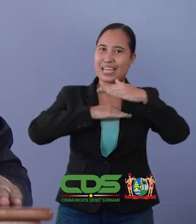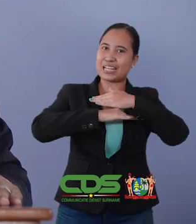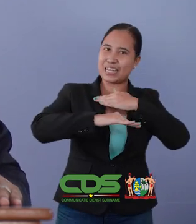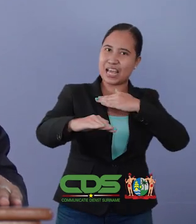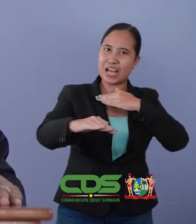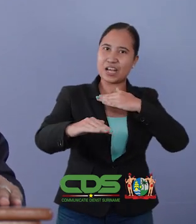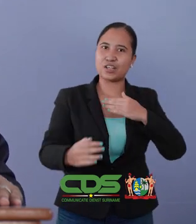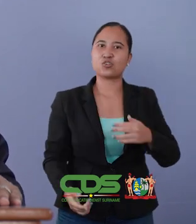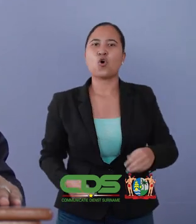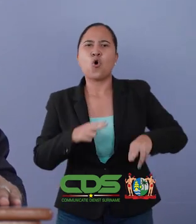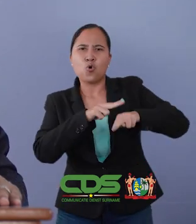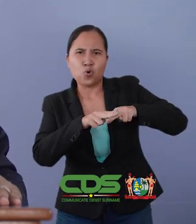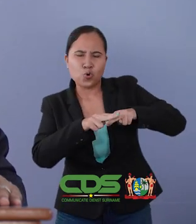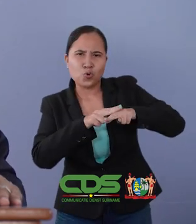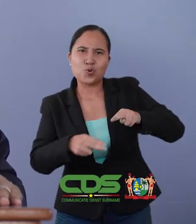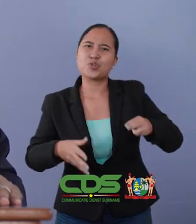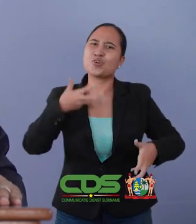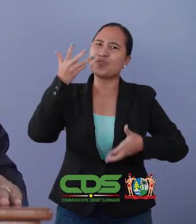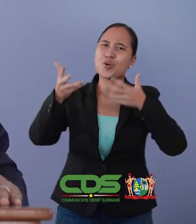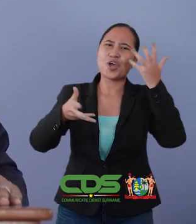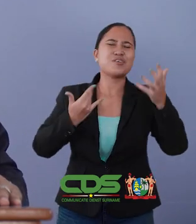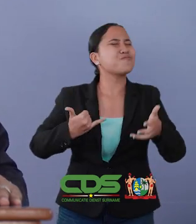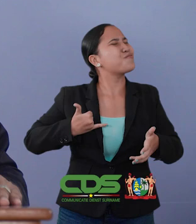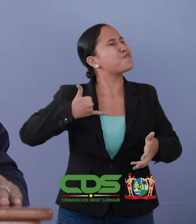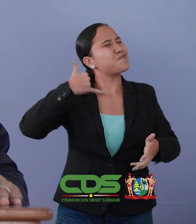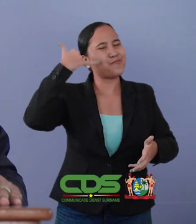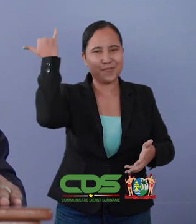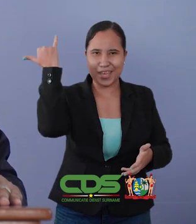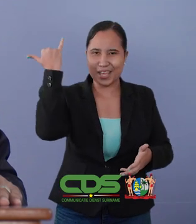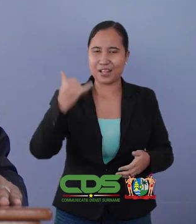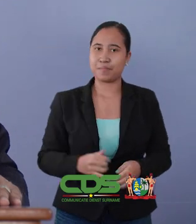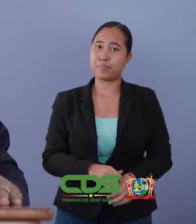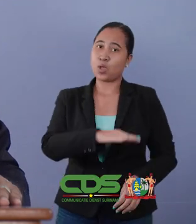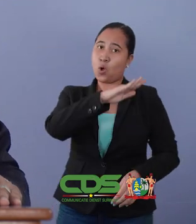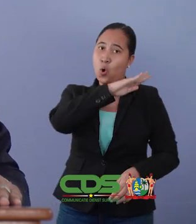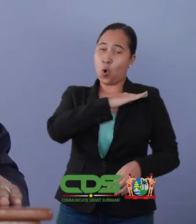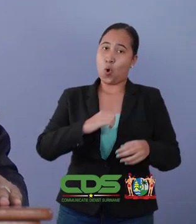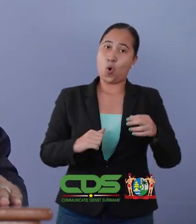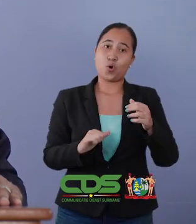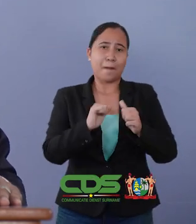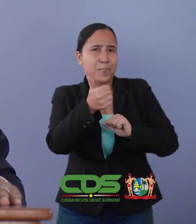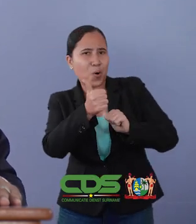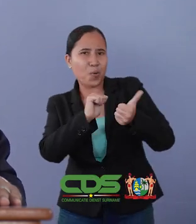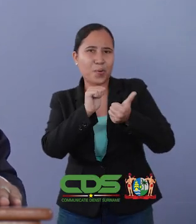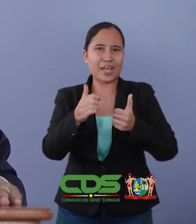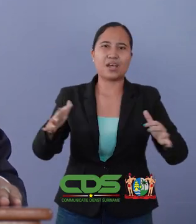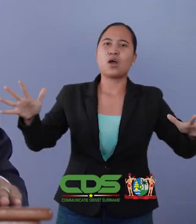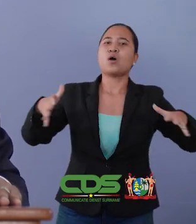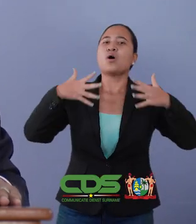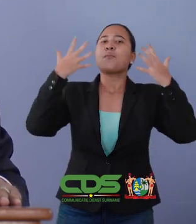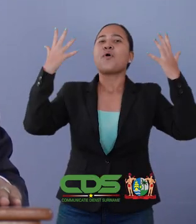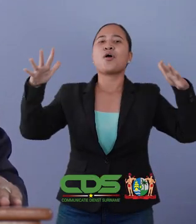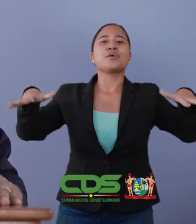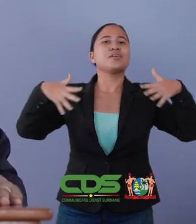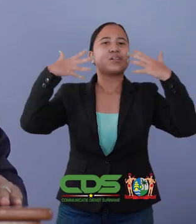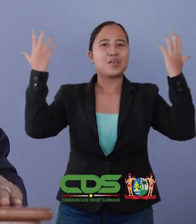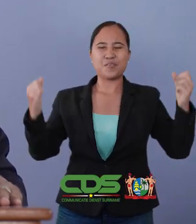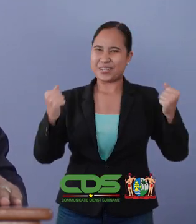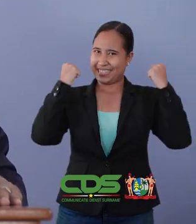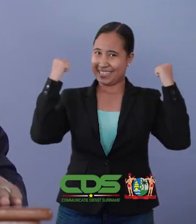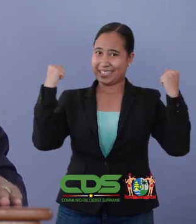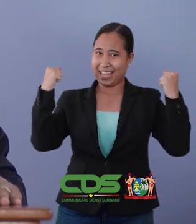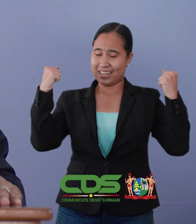en fruit in overvloed aanwezig. Ook het bewegen in de buitenlucht versterkt uw